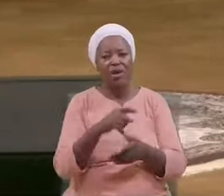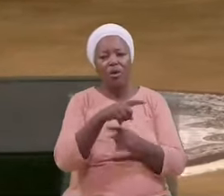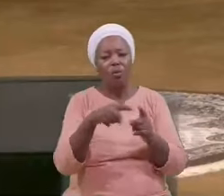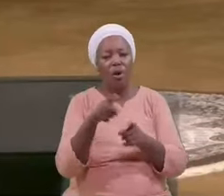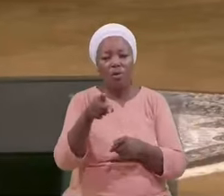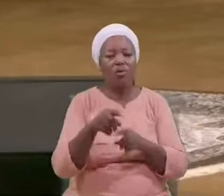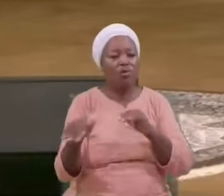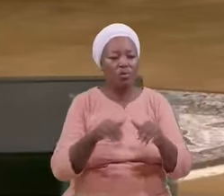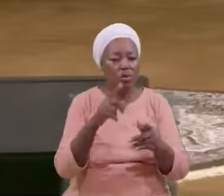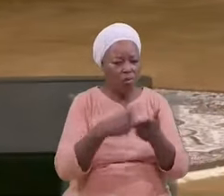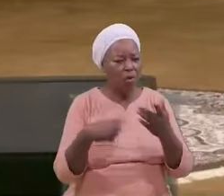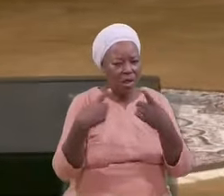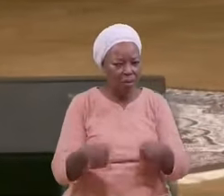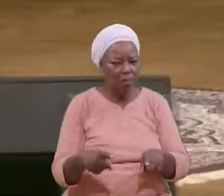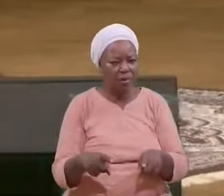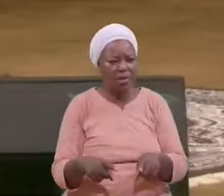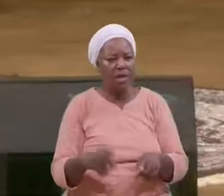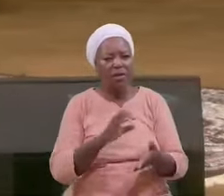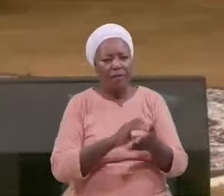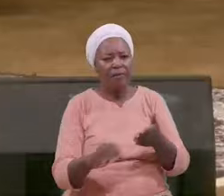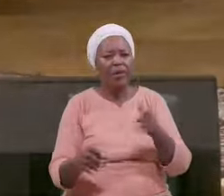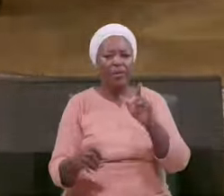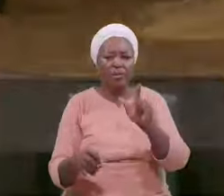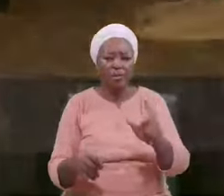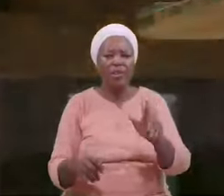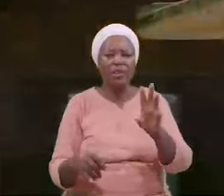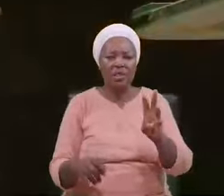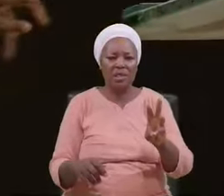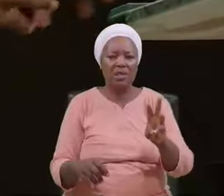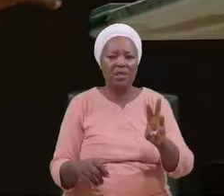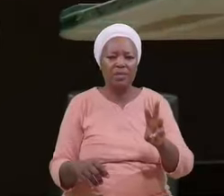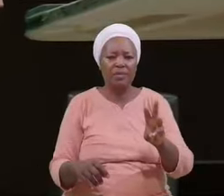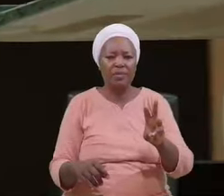arriver? Au verset 26.